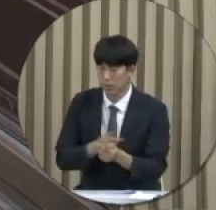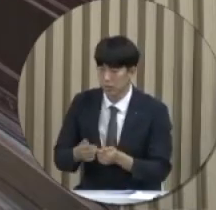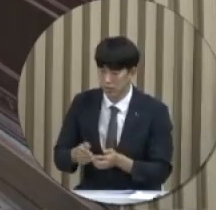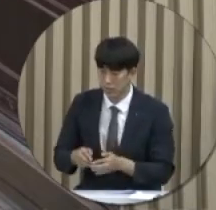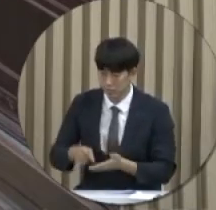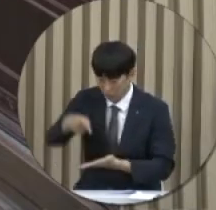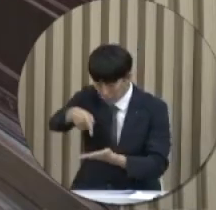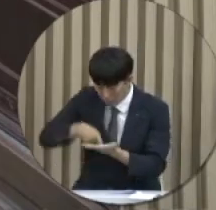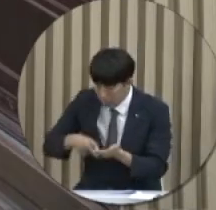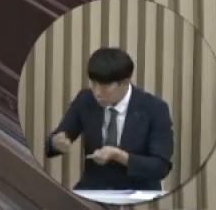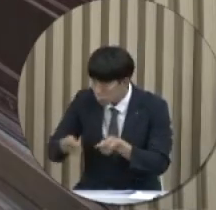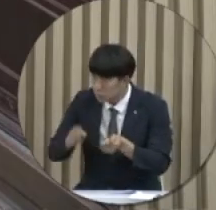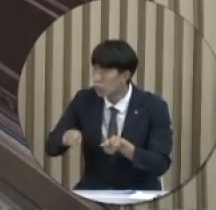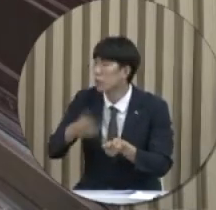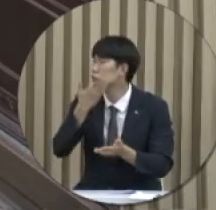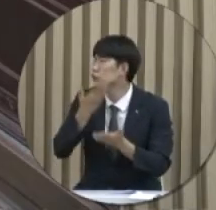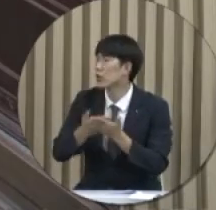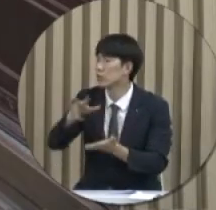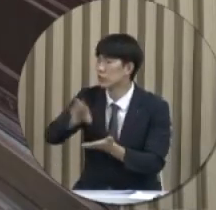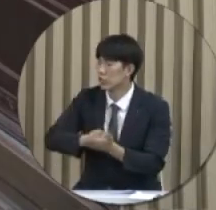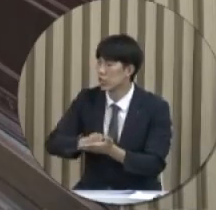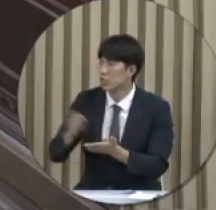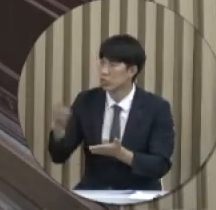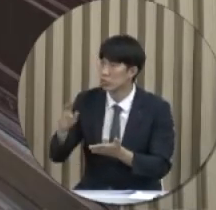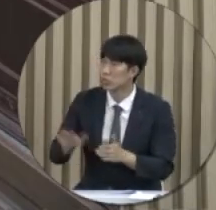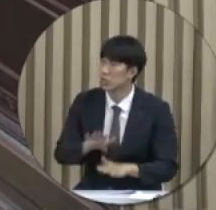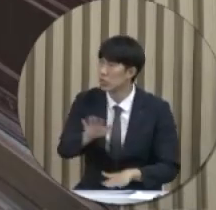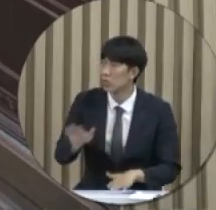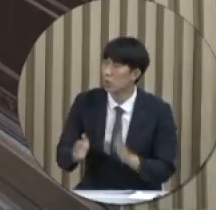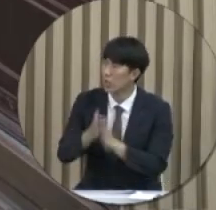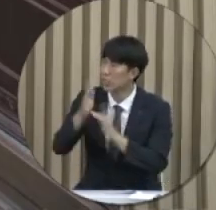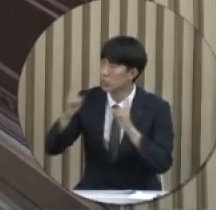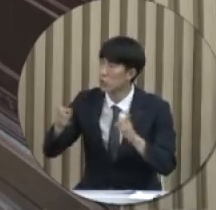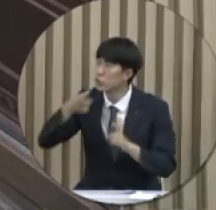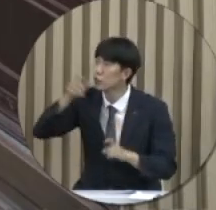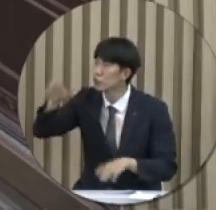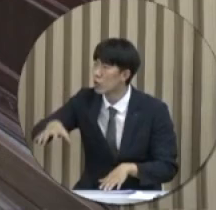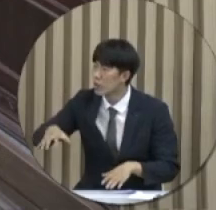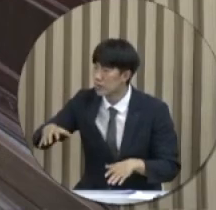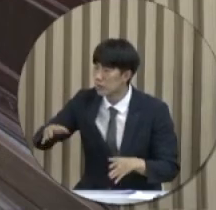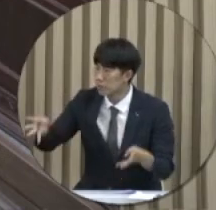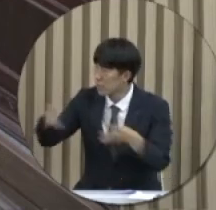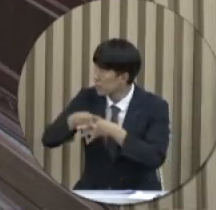중요한 사안으로 생각했고, 또한 아까 말한 저희가 화성하고 수원하고 하는 과정에